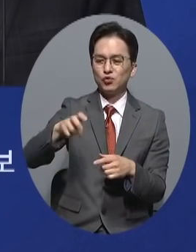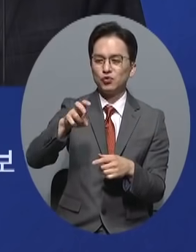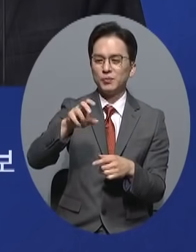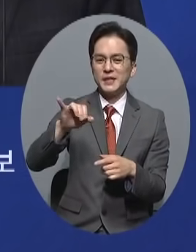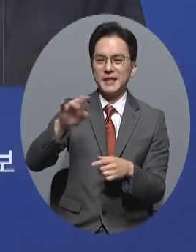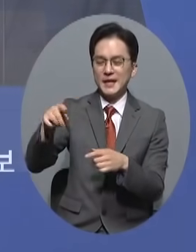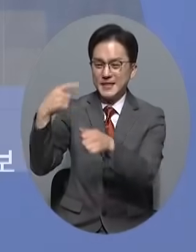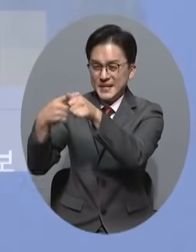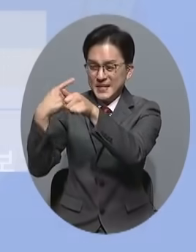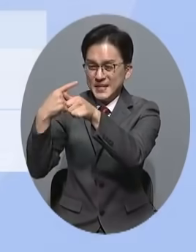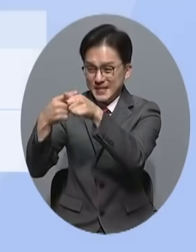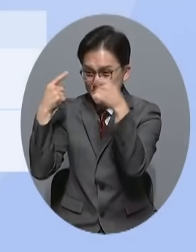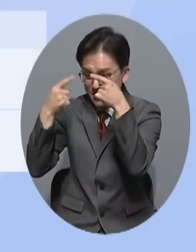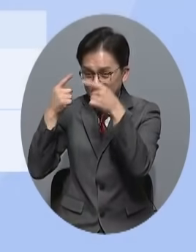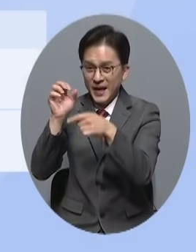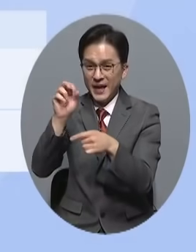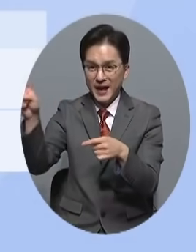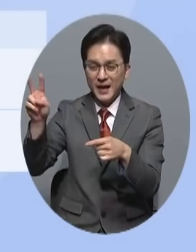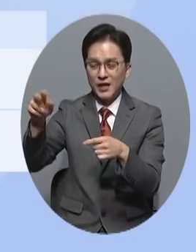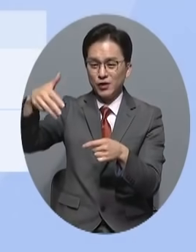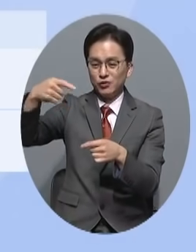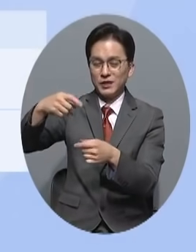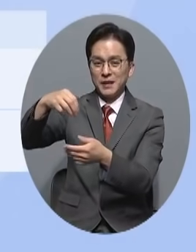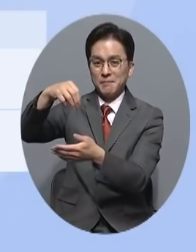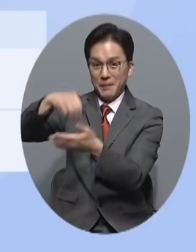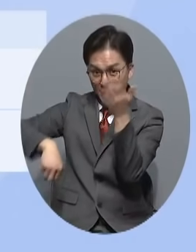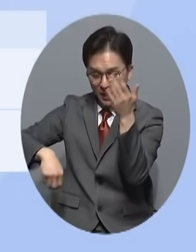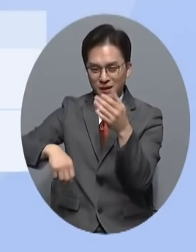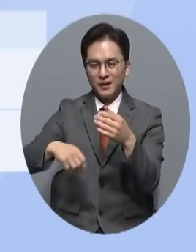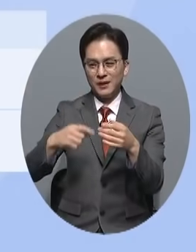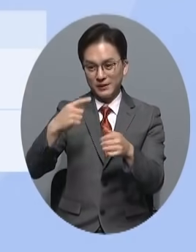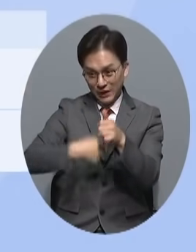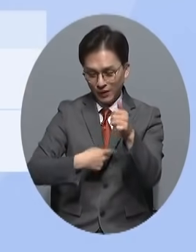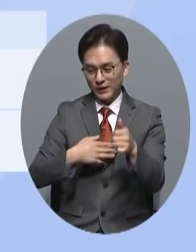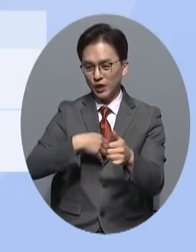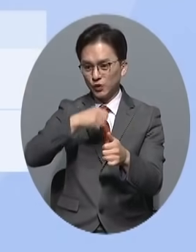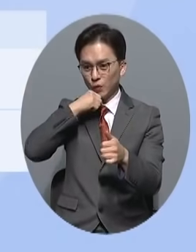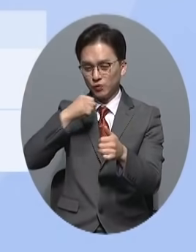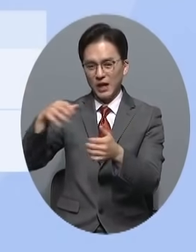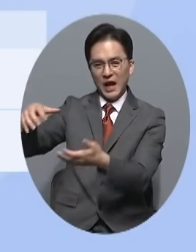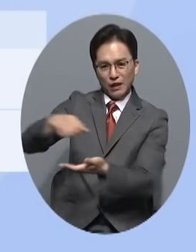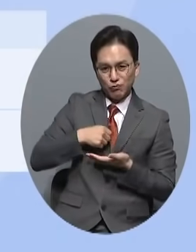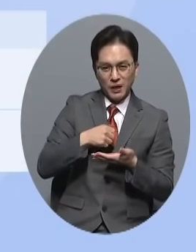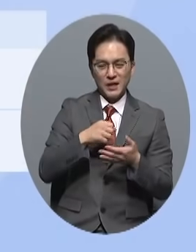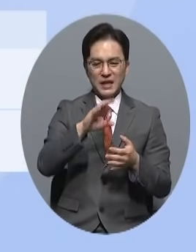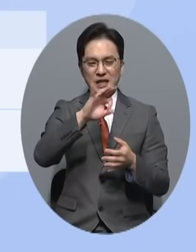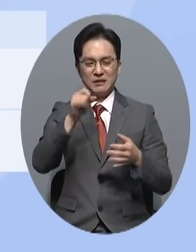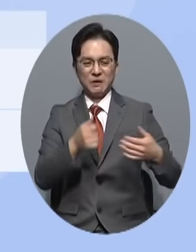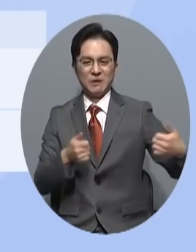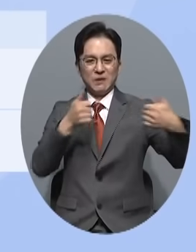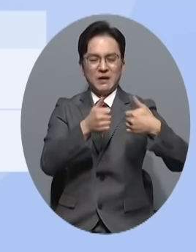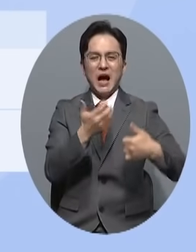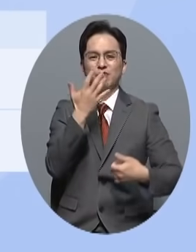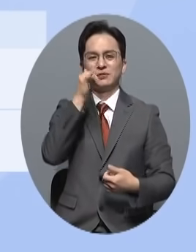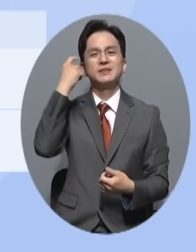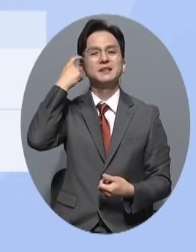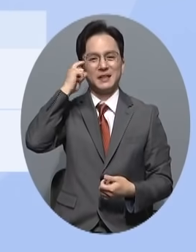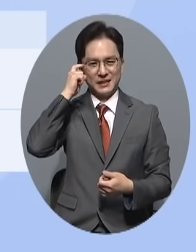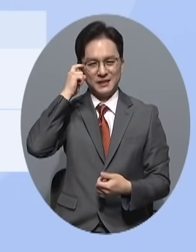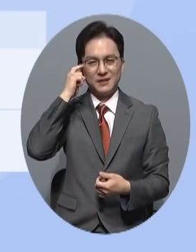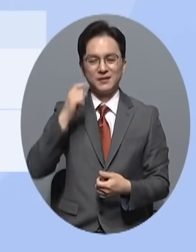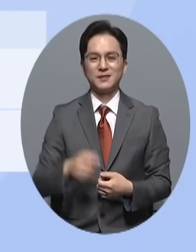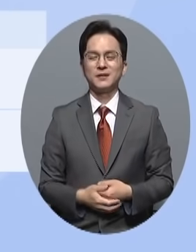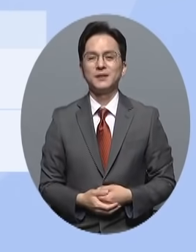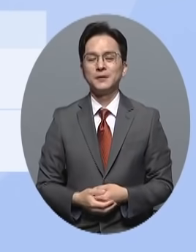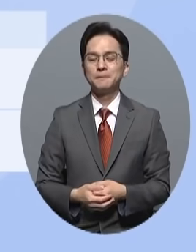속내가 있는 걸로 저는 분석합니다. 그렇군요. 참 아이러니하네요. 네, 그렇죠. 공격은 이렇게 열심히 이낙연 대표를 향해 하면서도